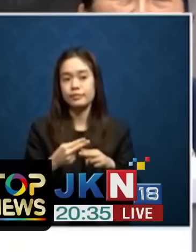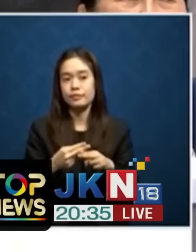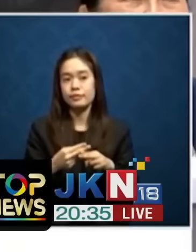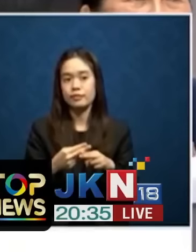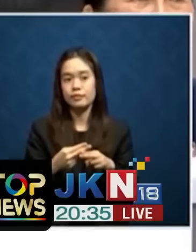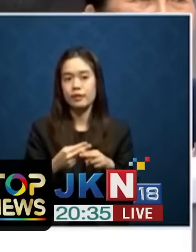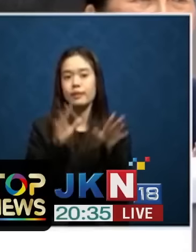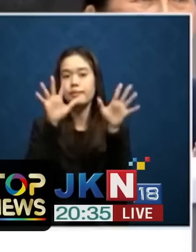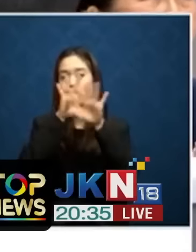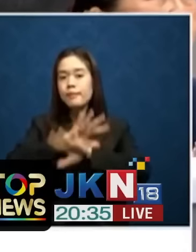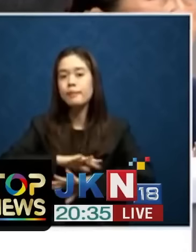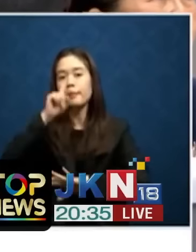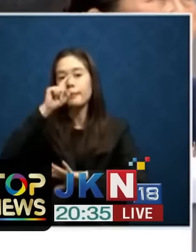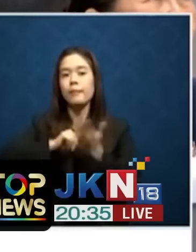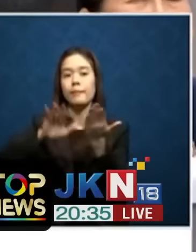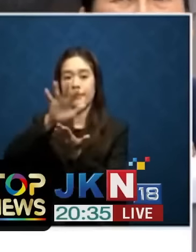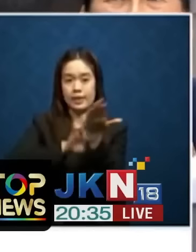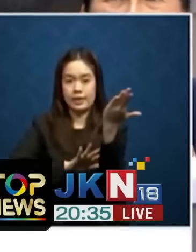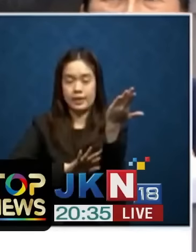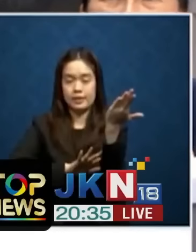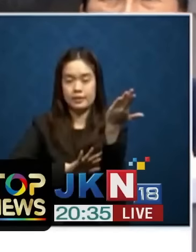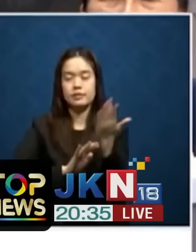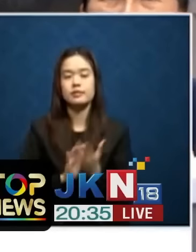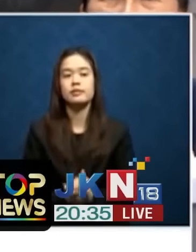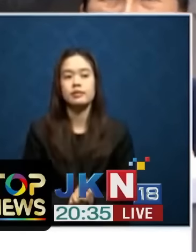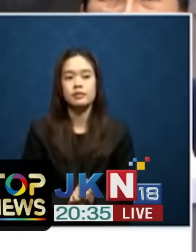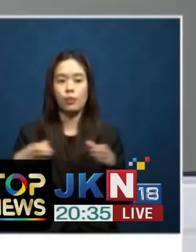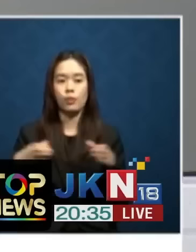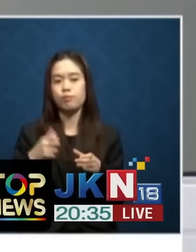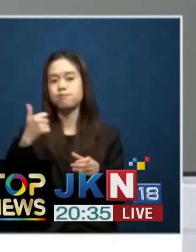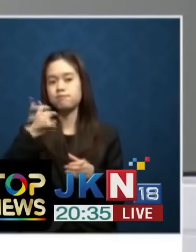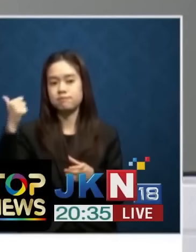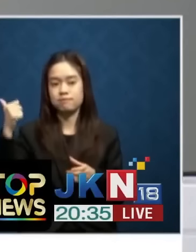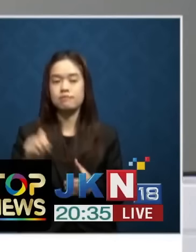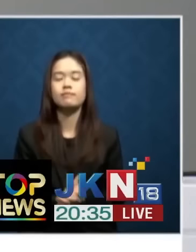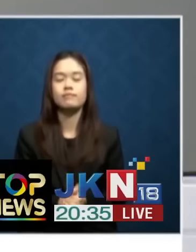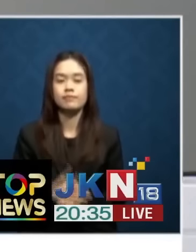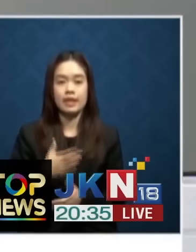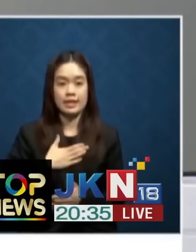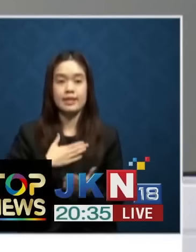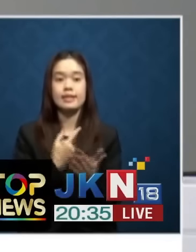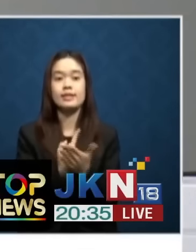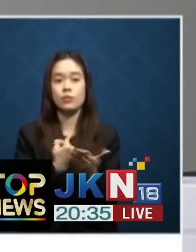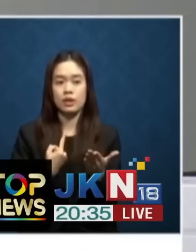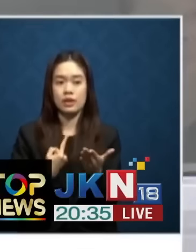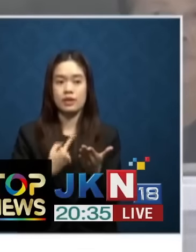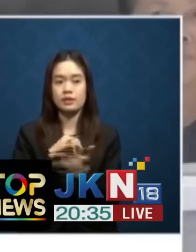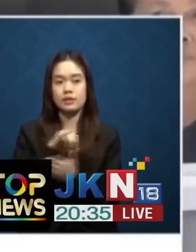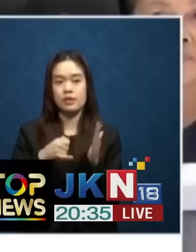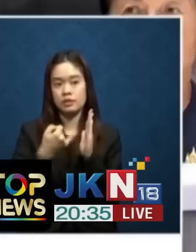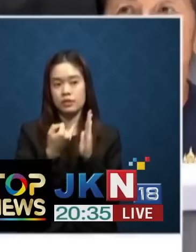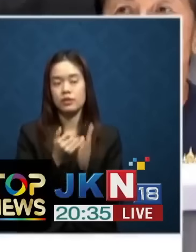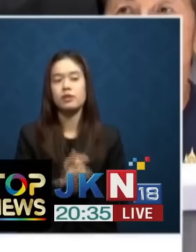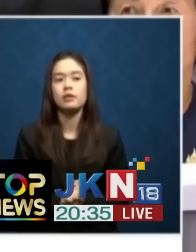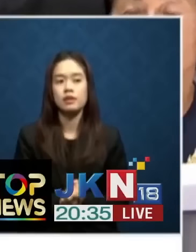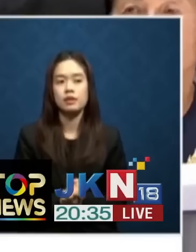ายแบบธรรมชาติมากท่านผู้ชมลองชมดูนะ ดิฉันมาจากจังหวัดอำนาจเจริญ